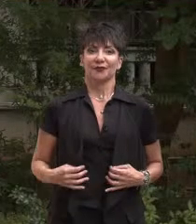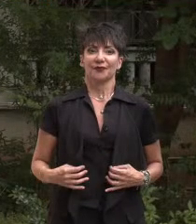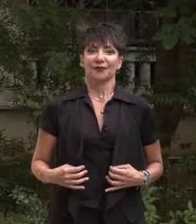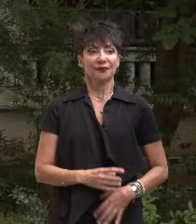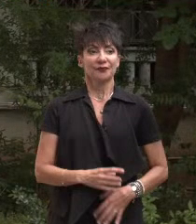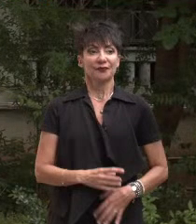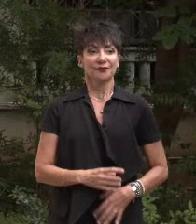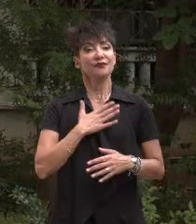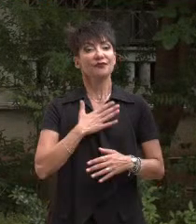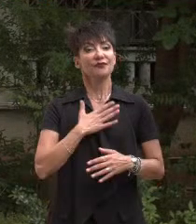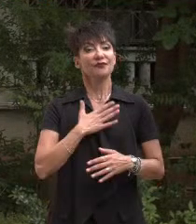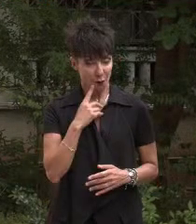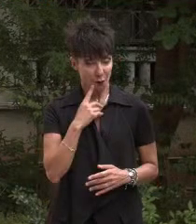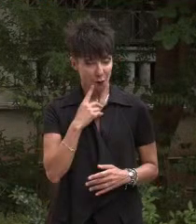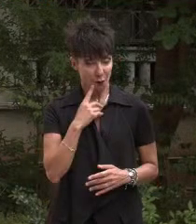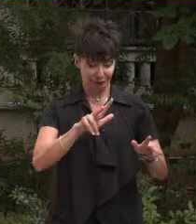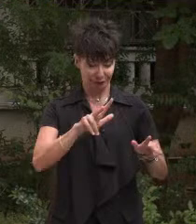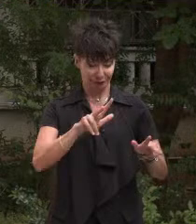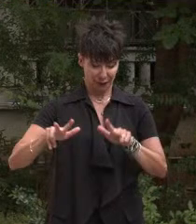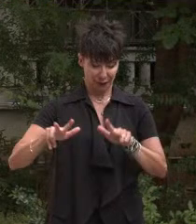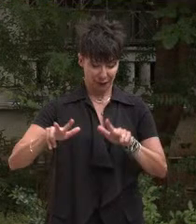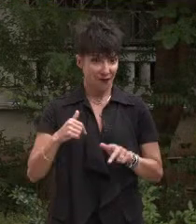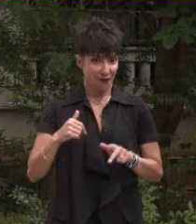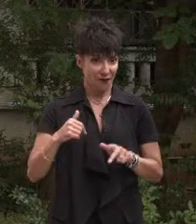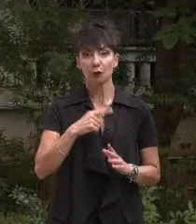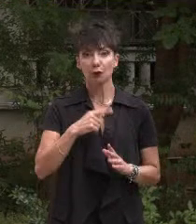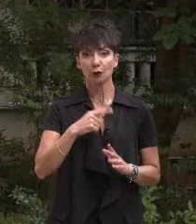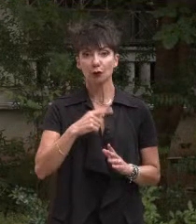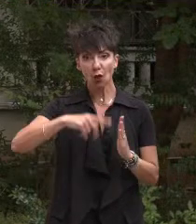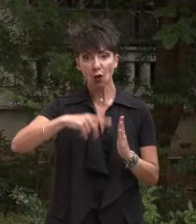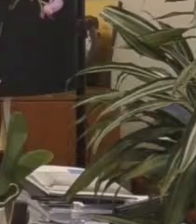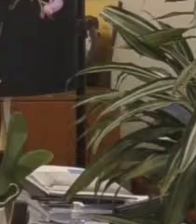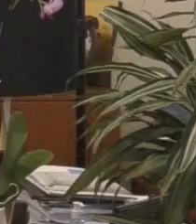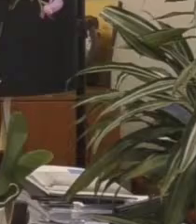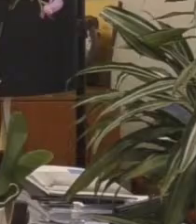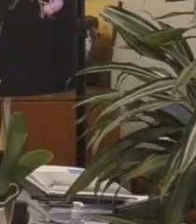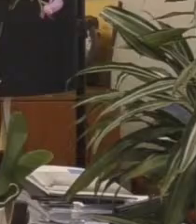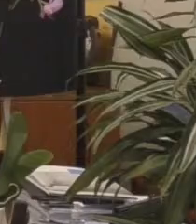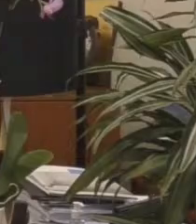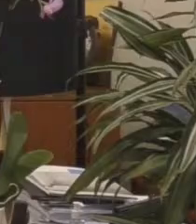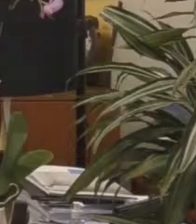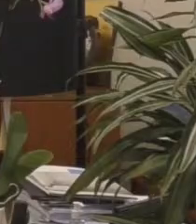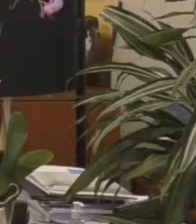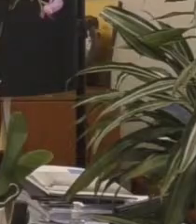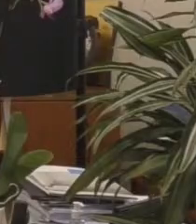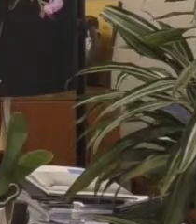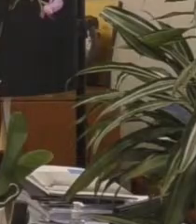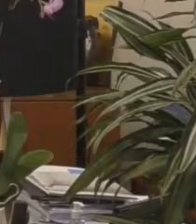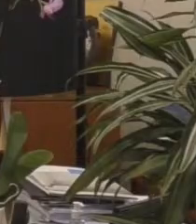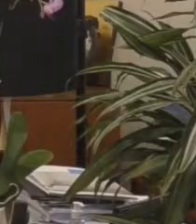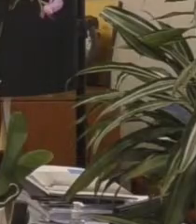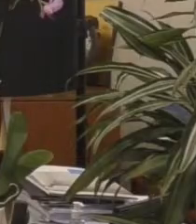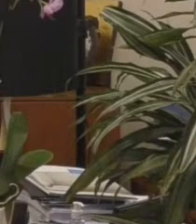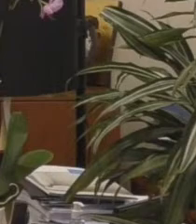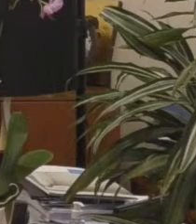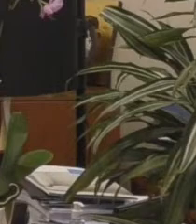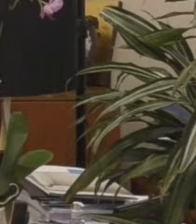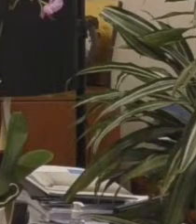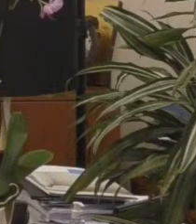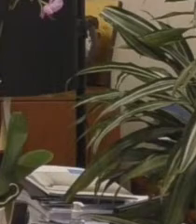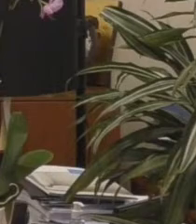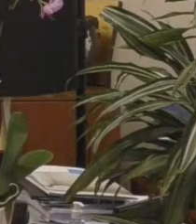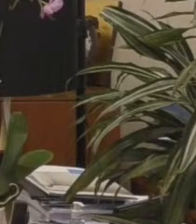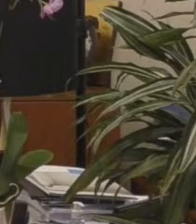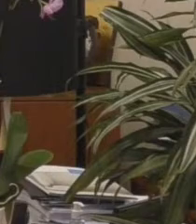Ευχαριστούμε την κυρία Μακρύ για το βίντεο. Θα αναγνώσω αυτή τη στιγμή την... Στην εξέλιξη των παιδιών, όχι μόνο στην πρόοδο και